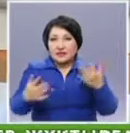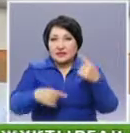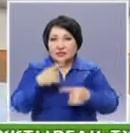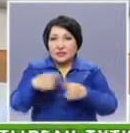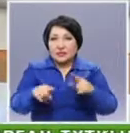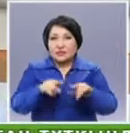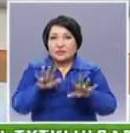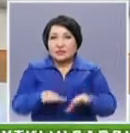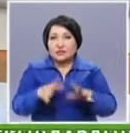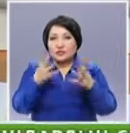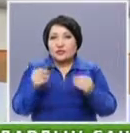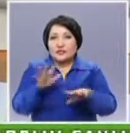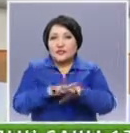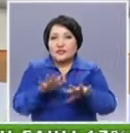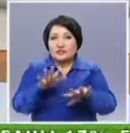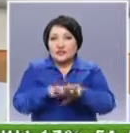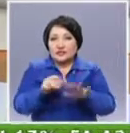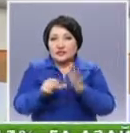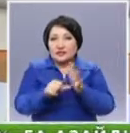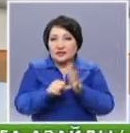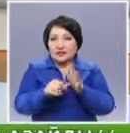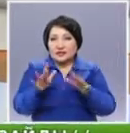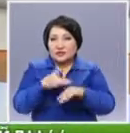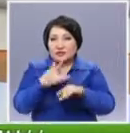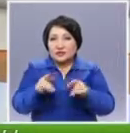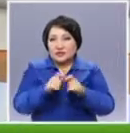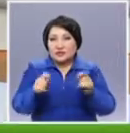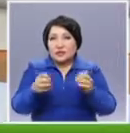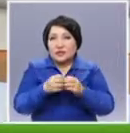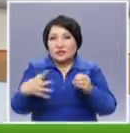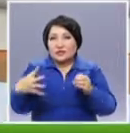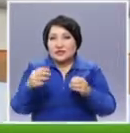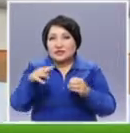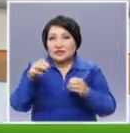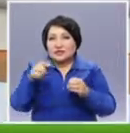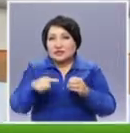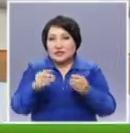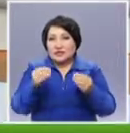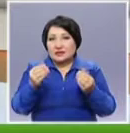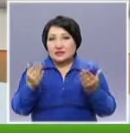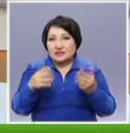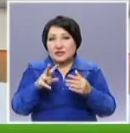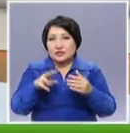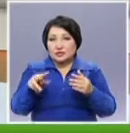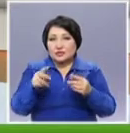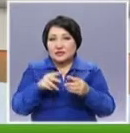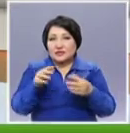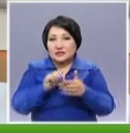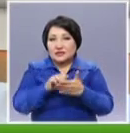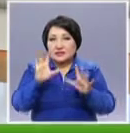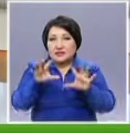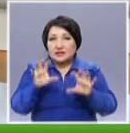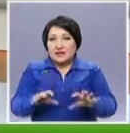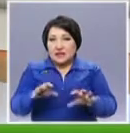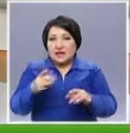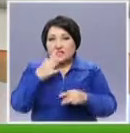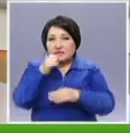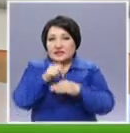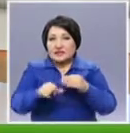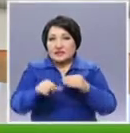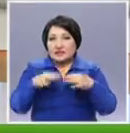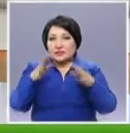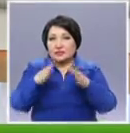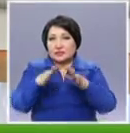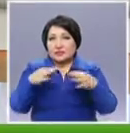банктерде 6 есепшот ашылып, 15 миллион теңгеден астам қаржы заңдастырылды. Ал шетелдегі жылжымайтын мүліктерге қатысты әлі